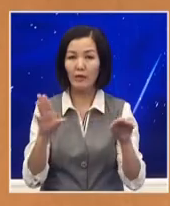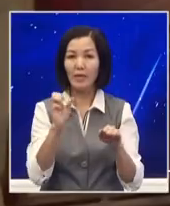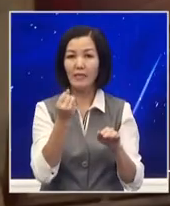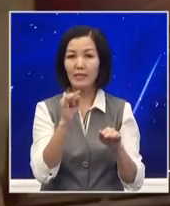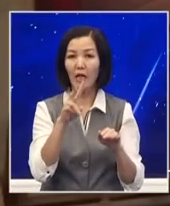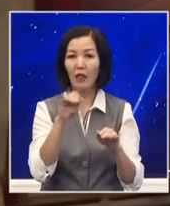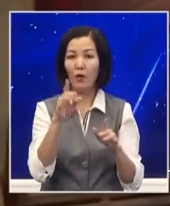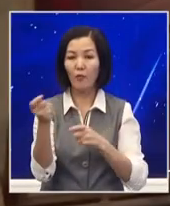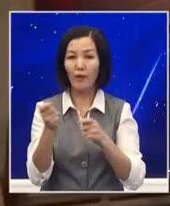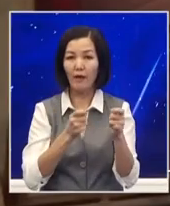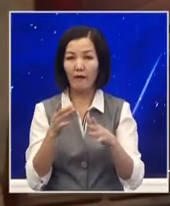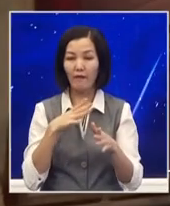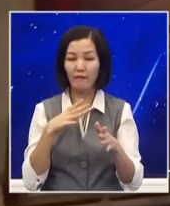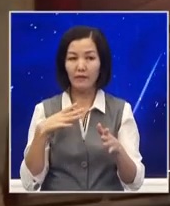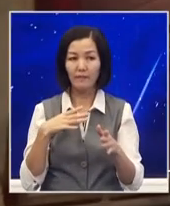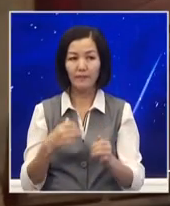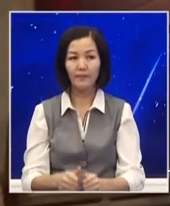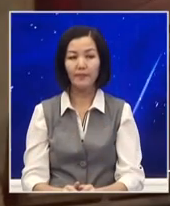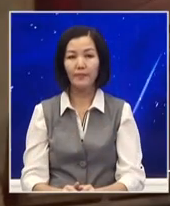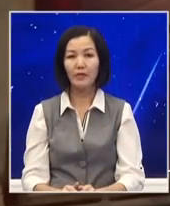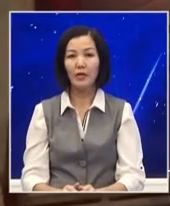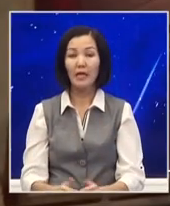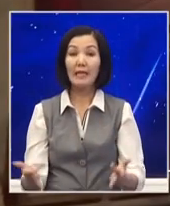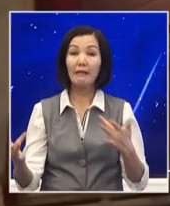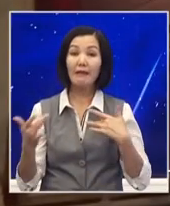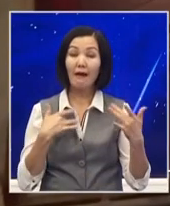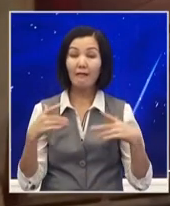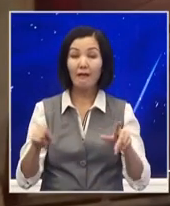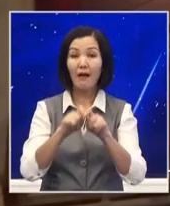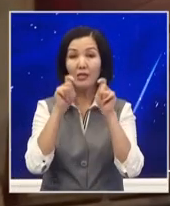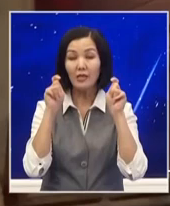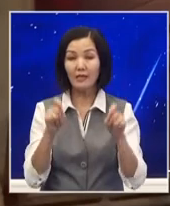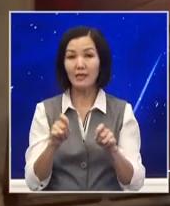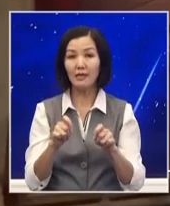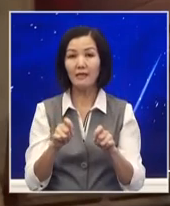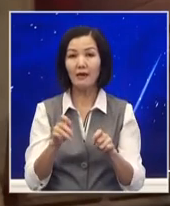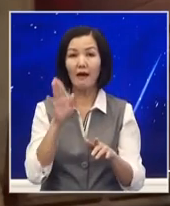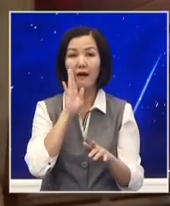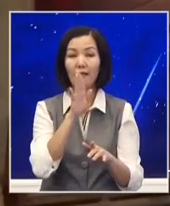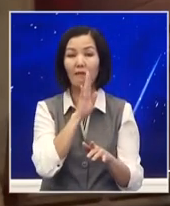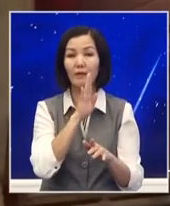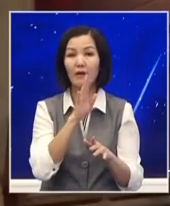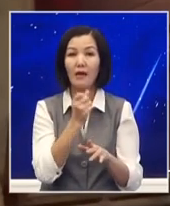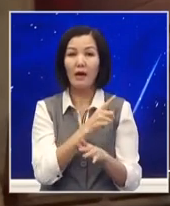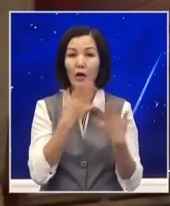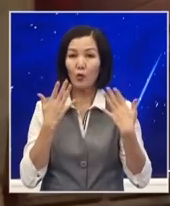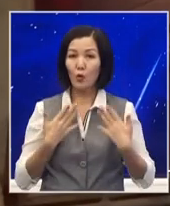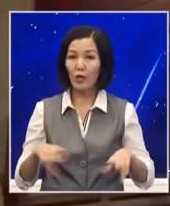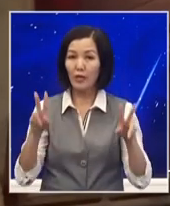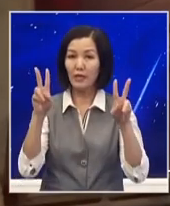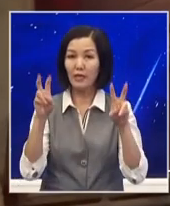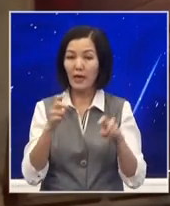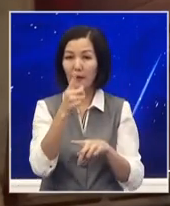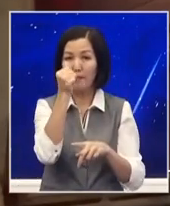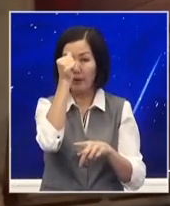Сайлаубеков. Сүйінбай театры ашылады деген кезде біз «Анамның ақ көйлегі» деген спектакльді дайындалуға бір ай